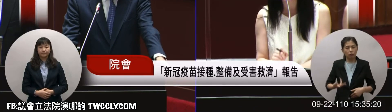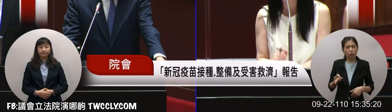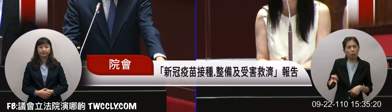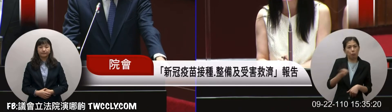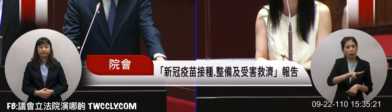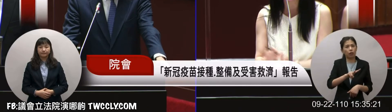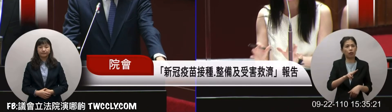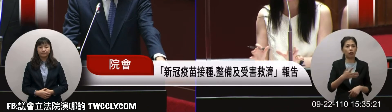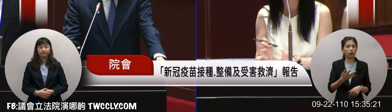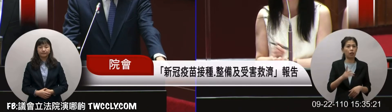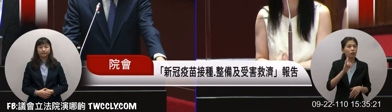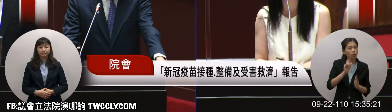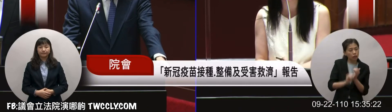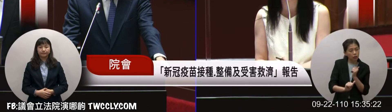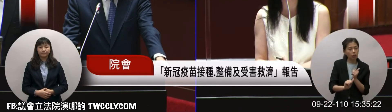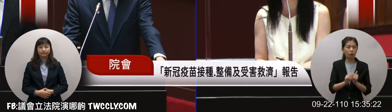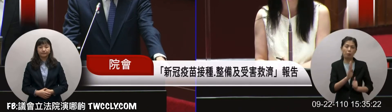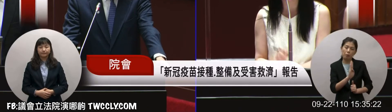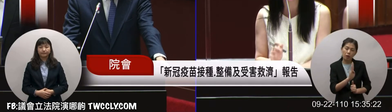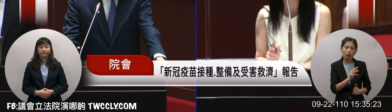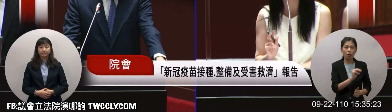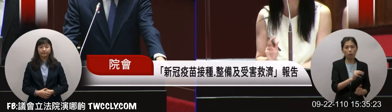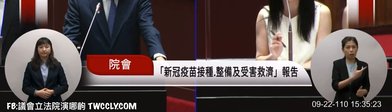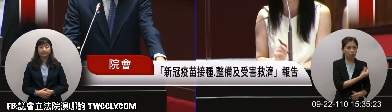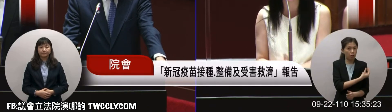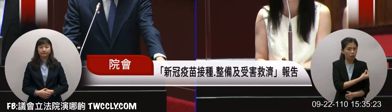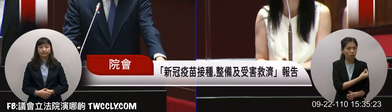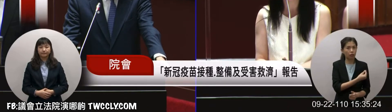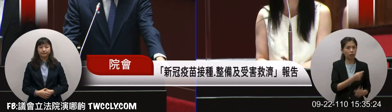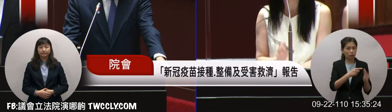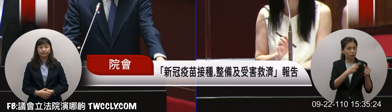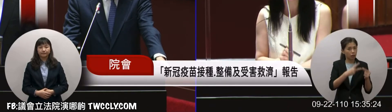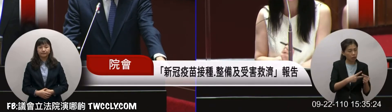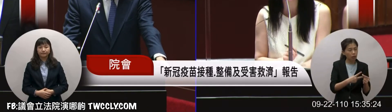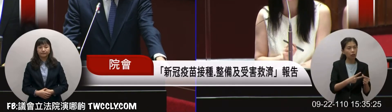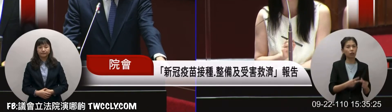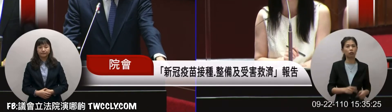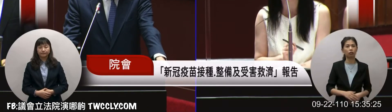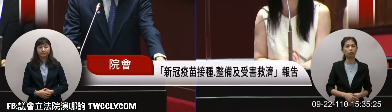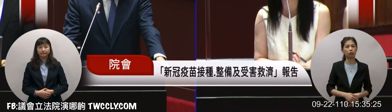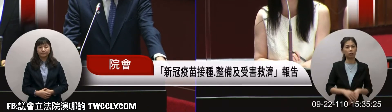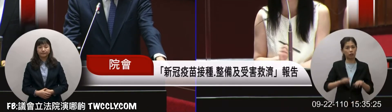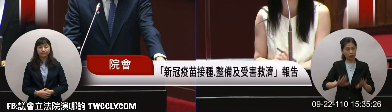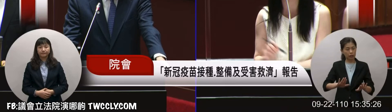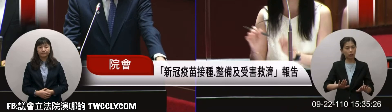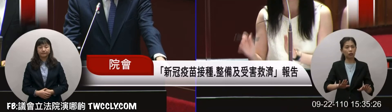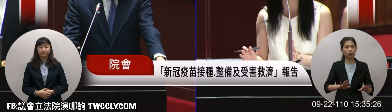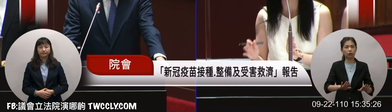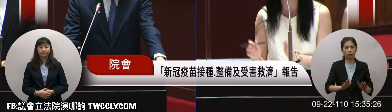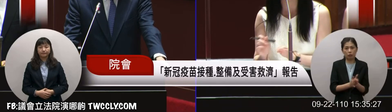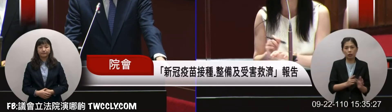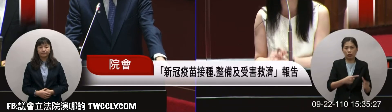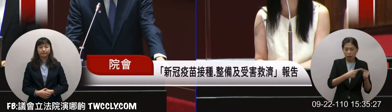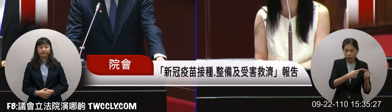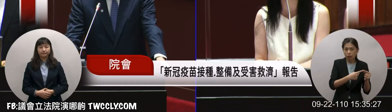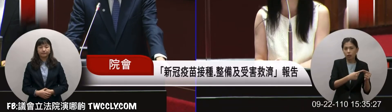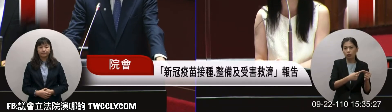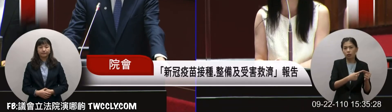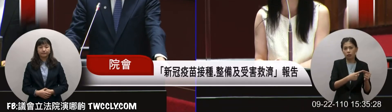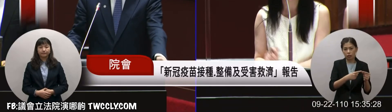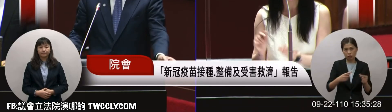胶生或是 BNT， 就是上面所规定的这些疫苗，而且要打第二剂，等于我现在就必须要打第一剂，因为跟第二剂还要再